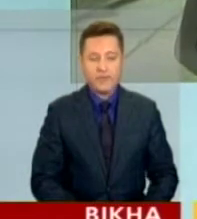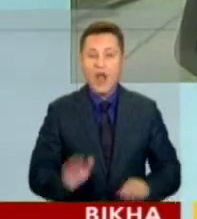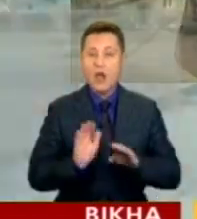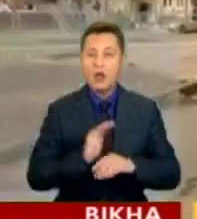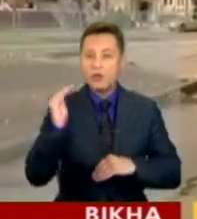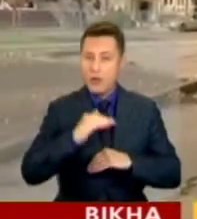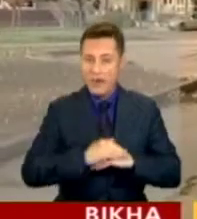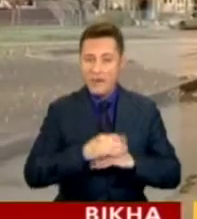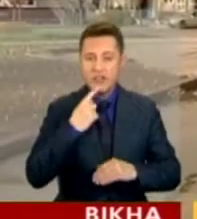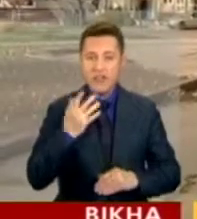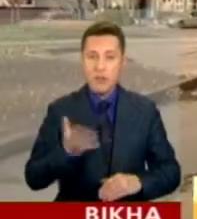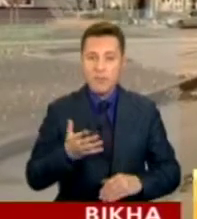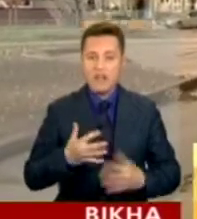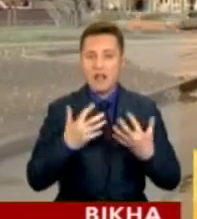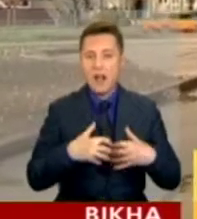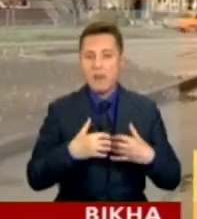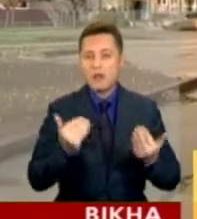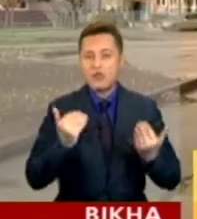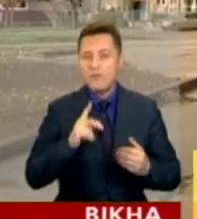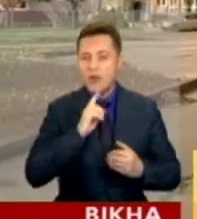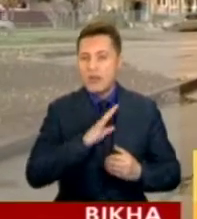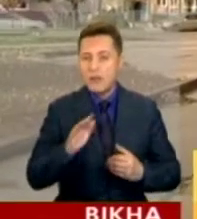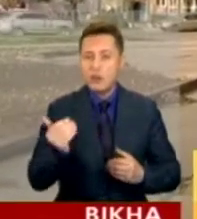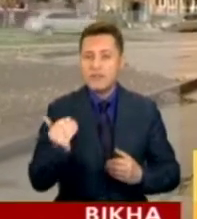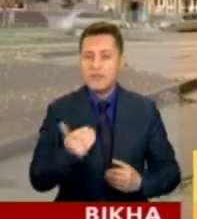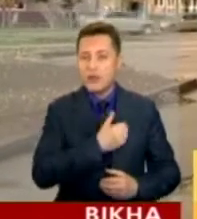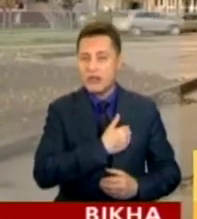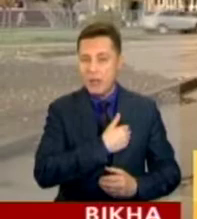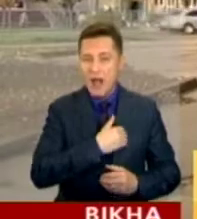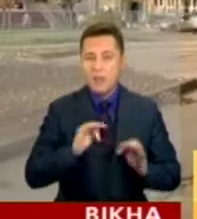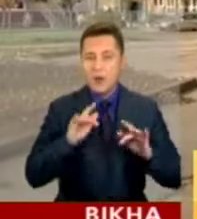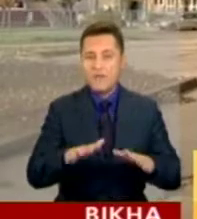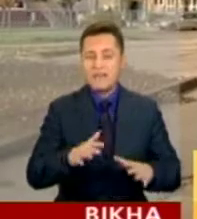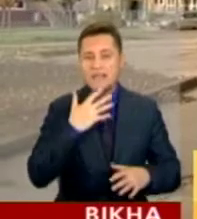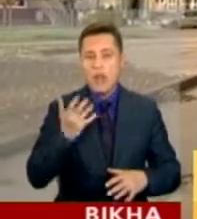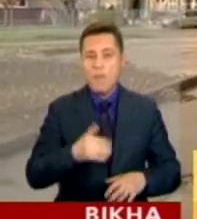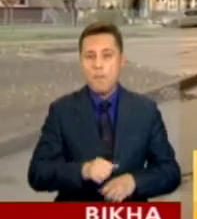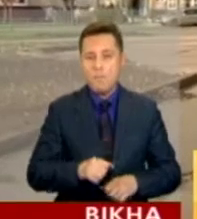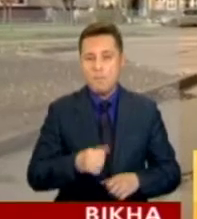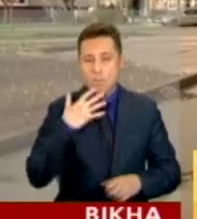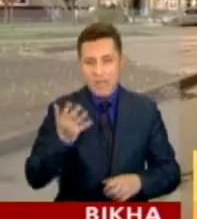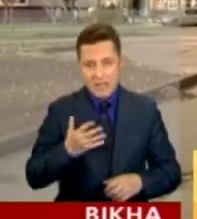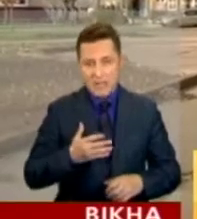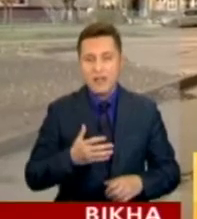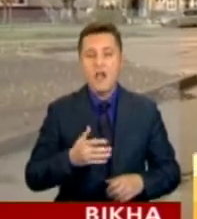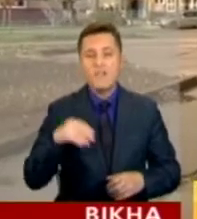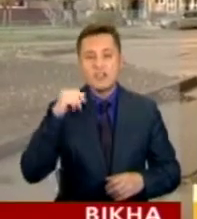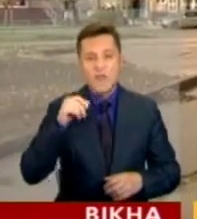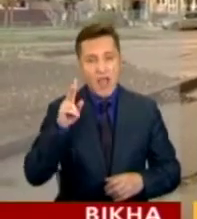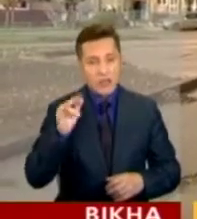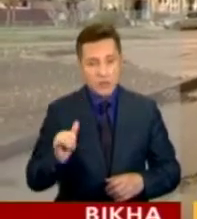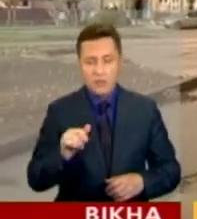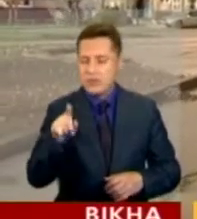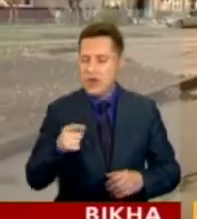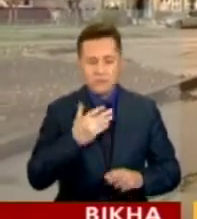Добрий вечір, вітаю. Мітингу у Краматорську сьогодні не було. Сьогодні намагалися насправді провести мітинг у Слов'янську. Втім, ситуація там, у Слов'янську,